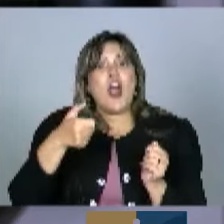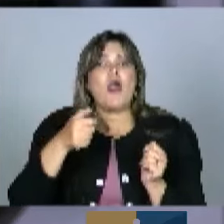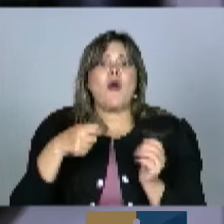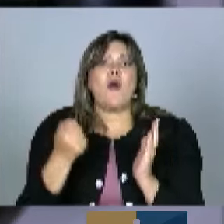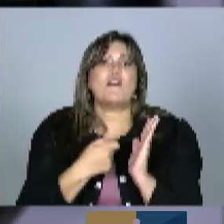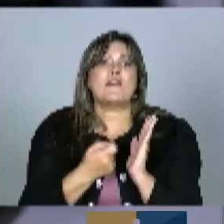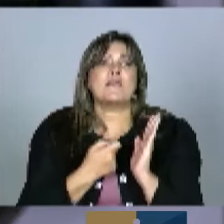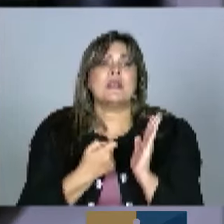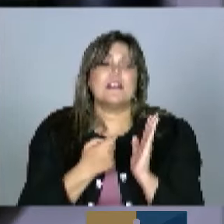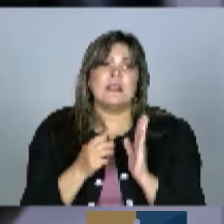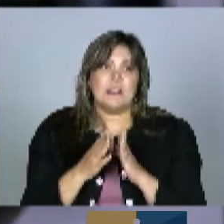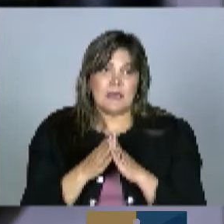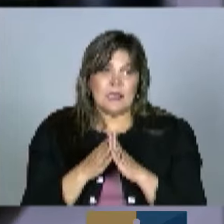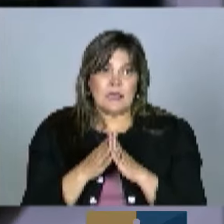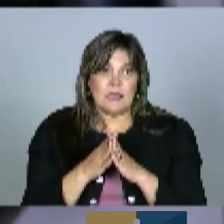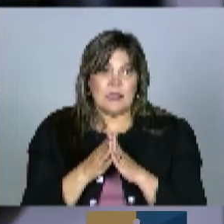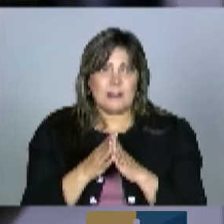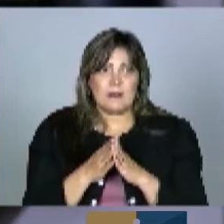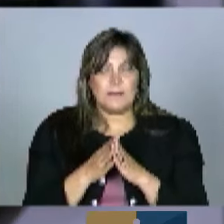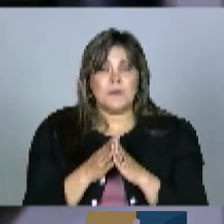لو قدرت وقعي